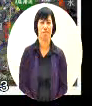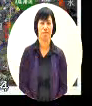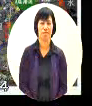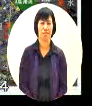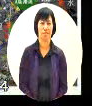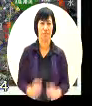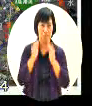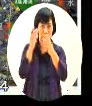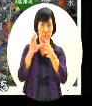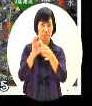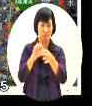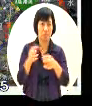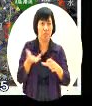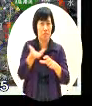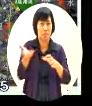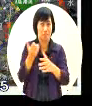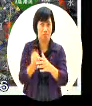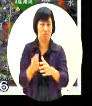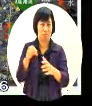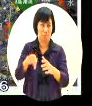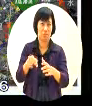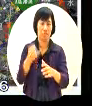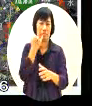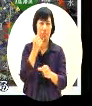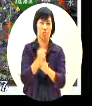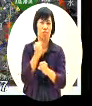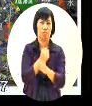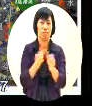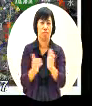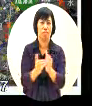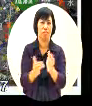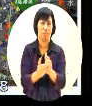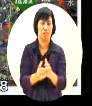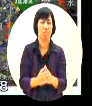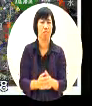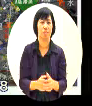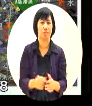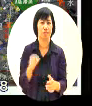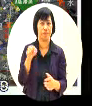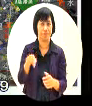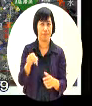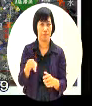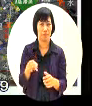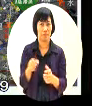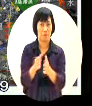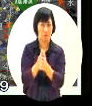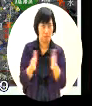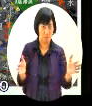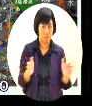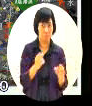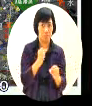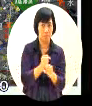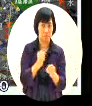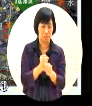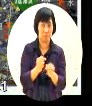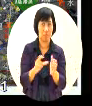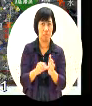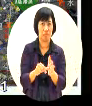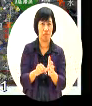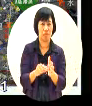咱的住房处 A 住房处已经来完成啊。B 住房处在施工中，在咱 A 住房处